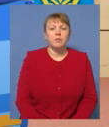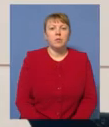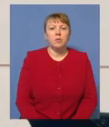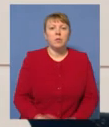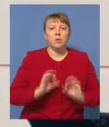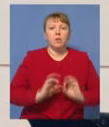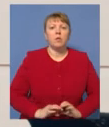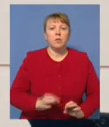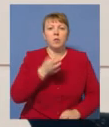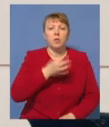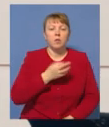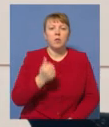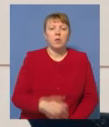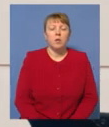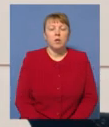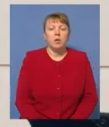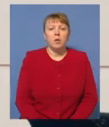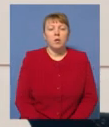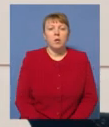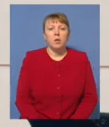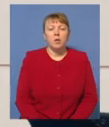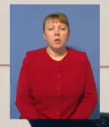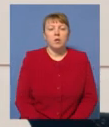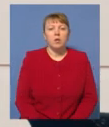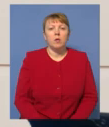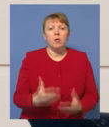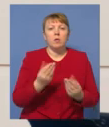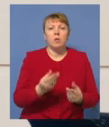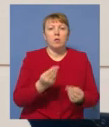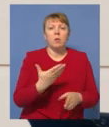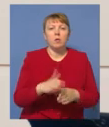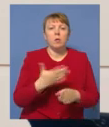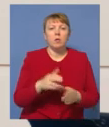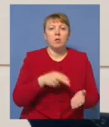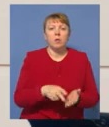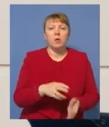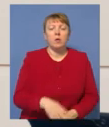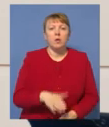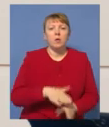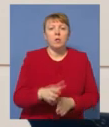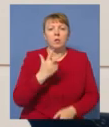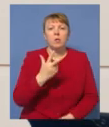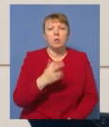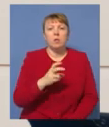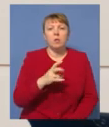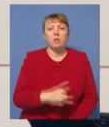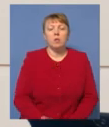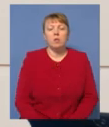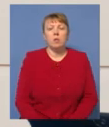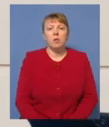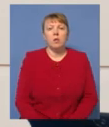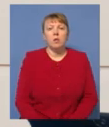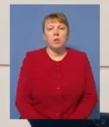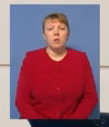Генеральная прокуратура, как вы сказали, да, правильно, введен мягкий поэтапный переход к полноценной трехзвенной системе.